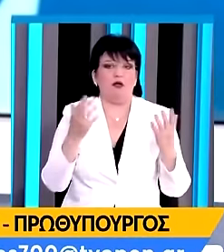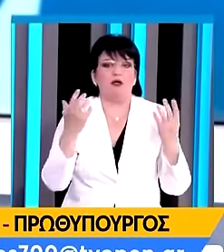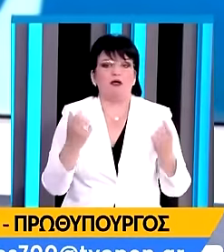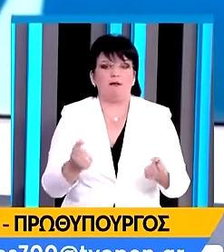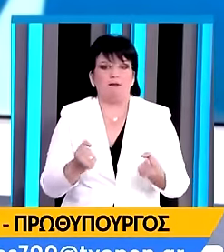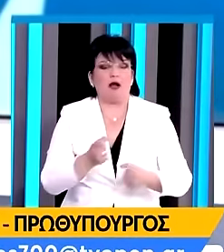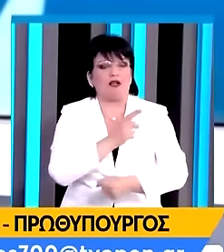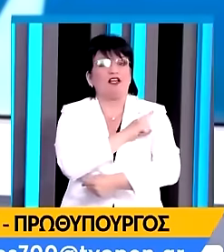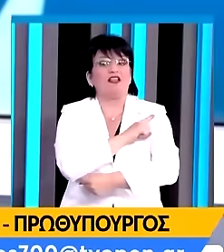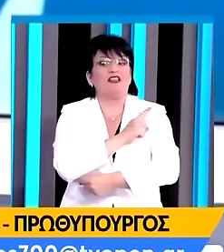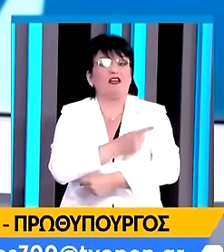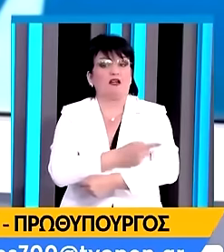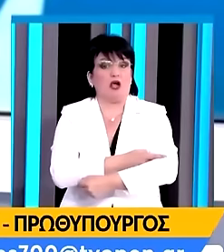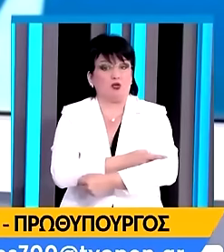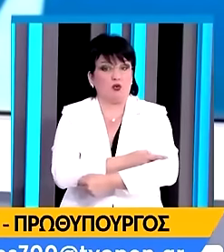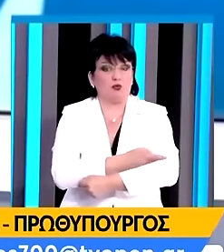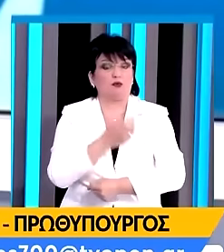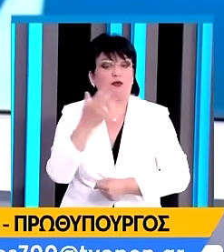μια δυνατότητα